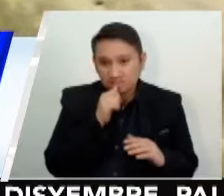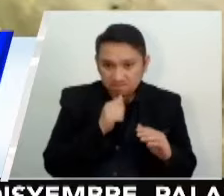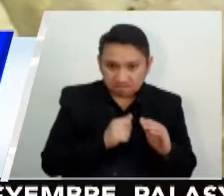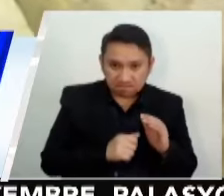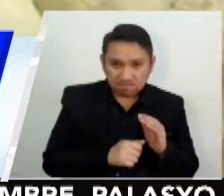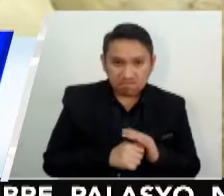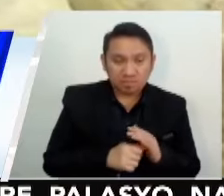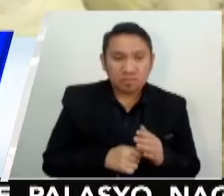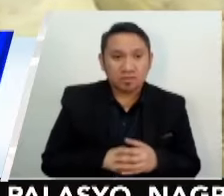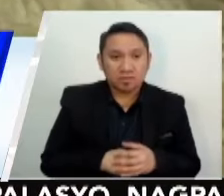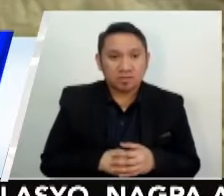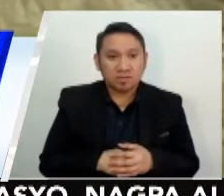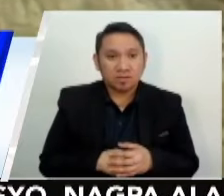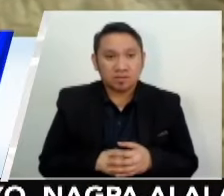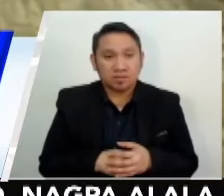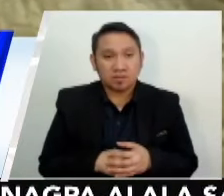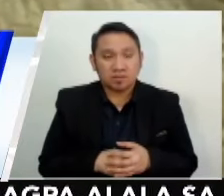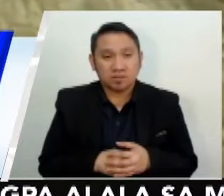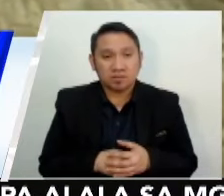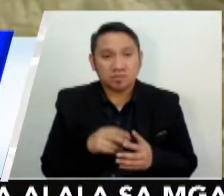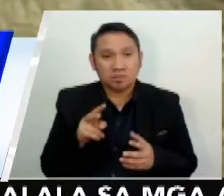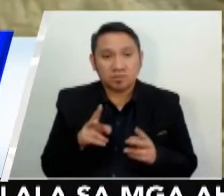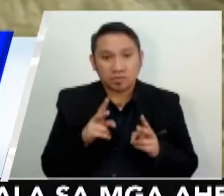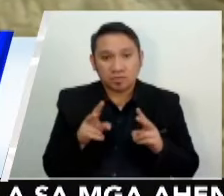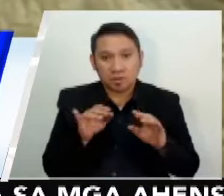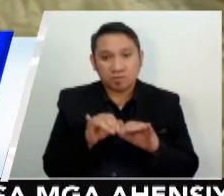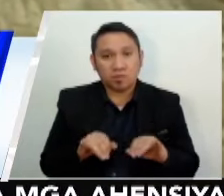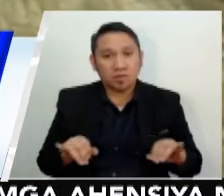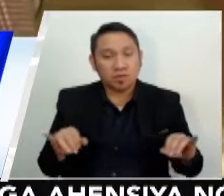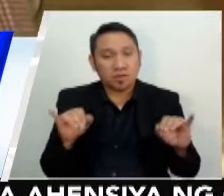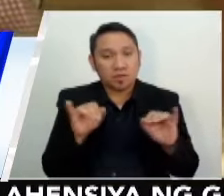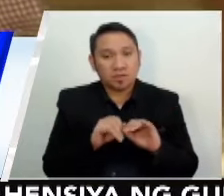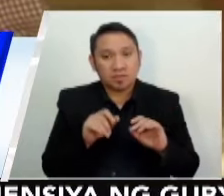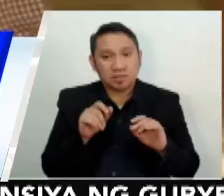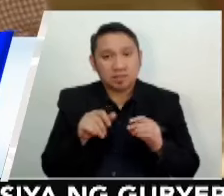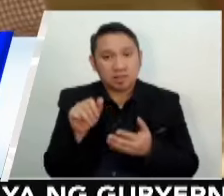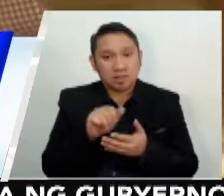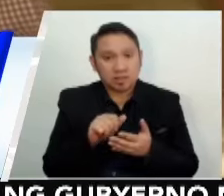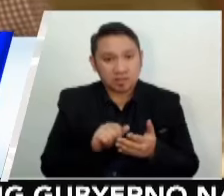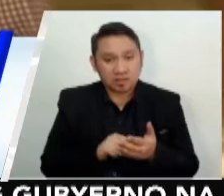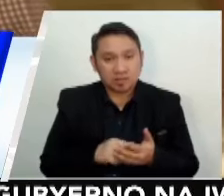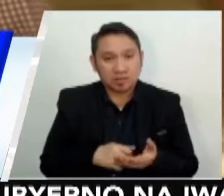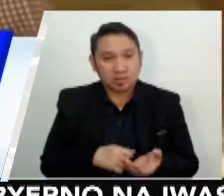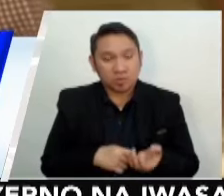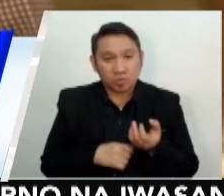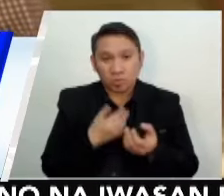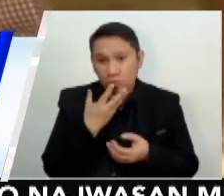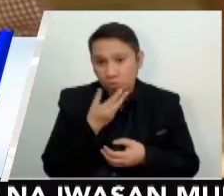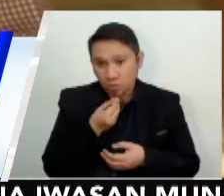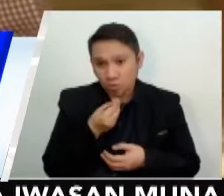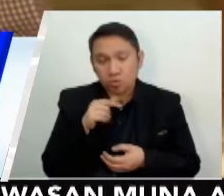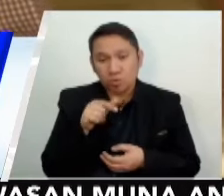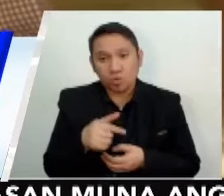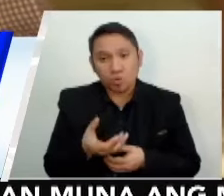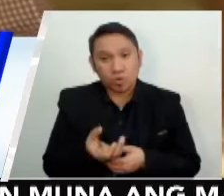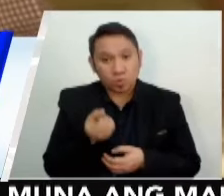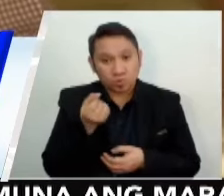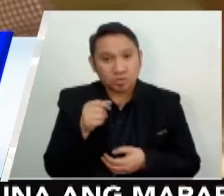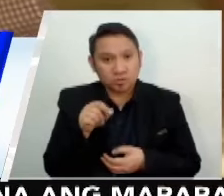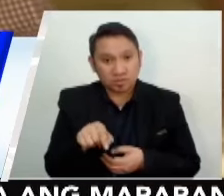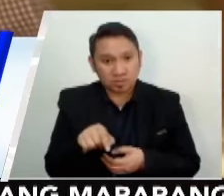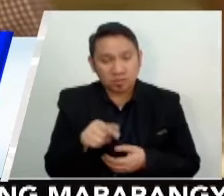yung pinaka-importanting sculpture na nasa kamay pa nila. Whoever will end up with this piece will have what